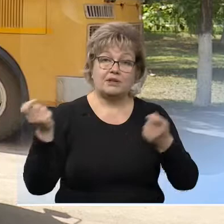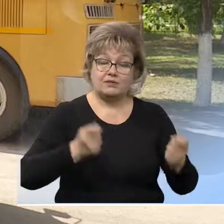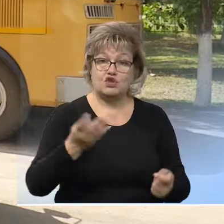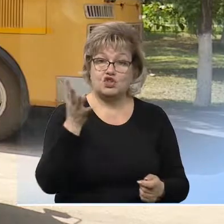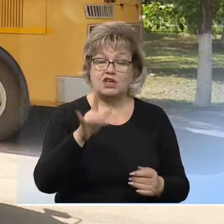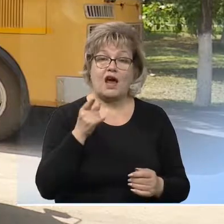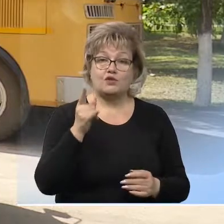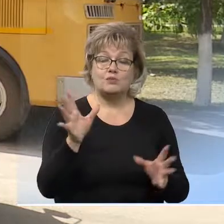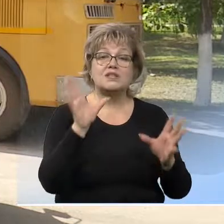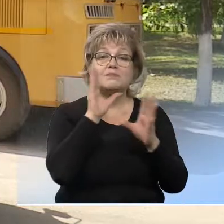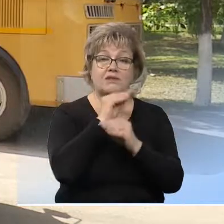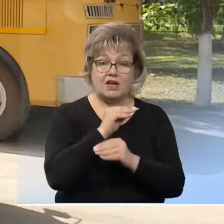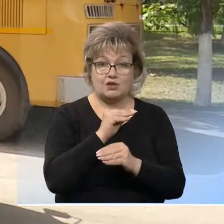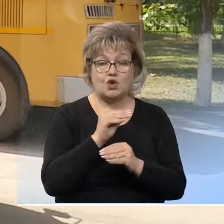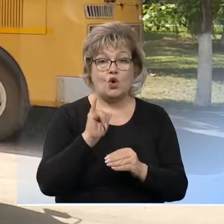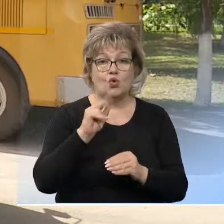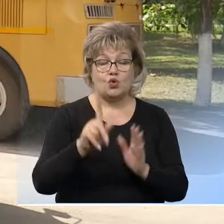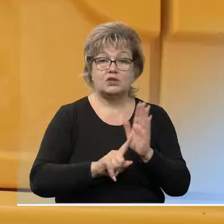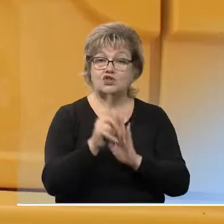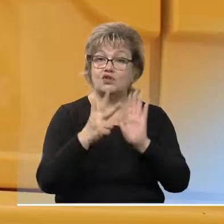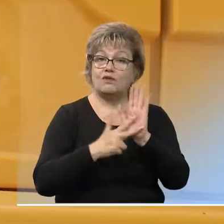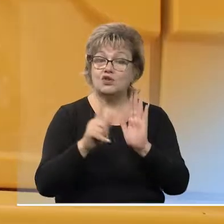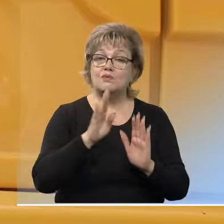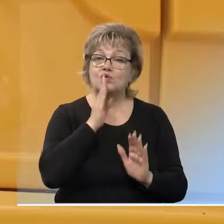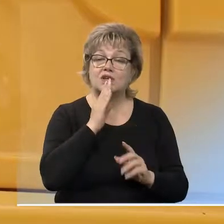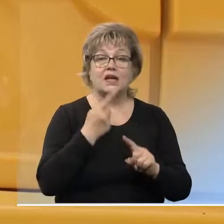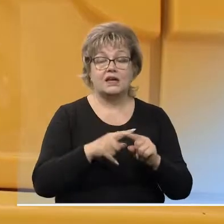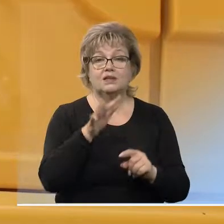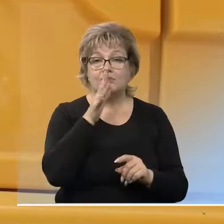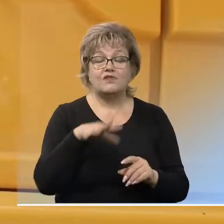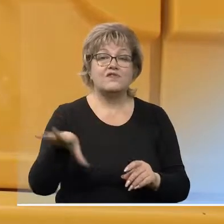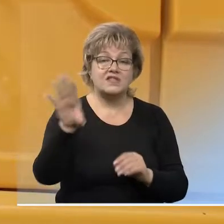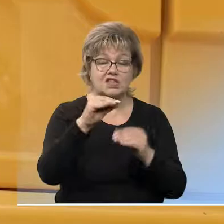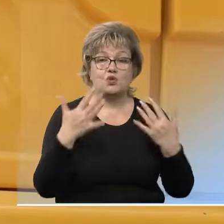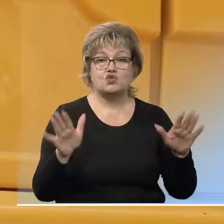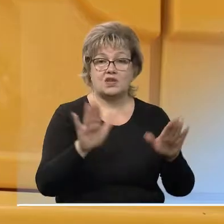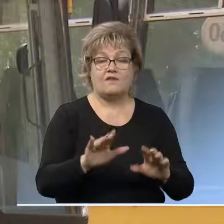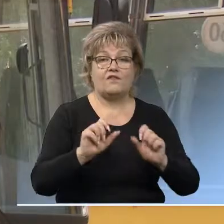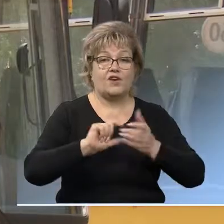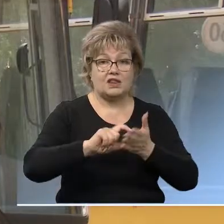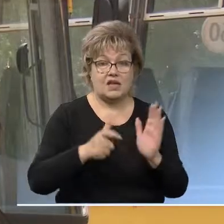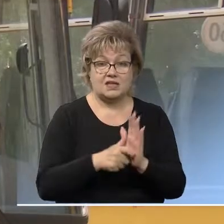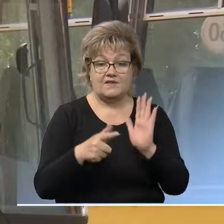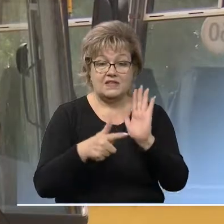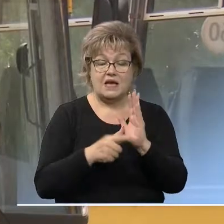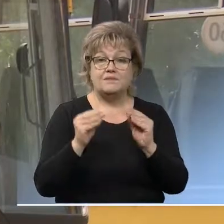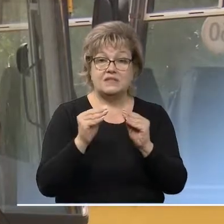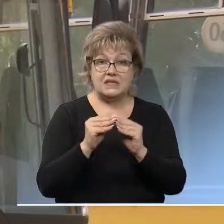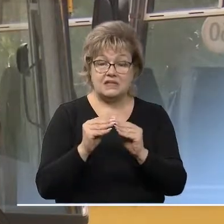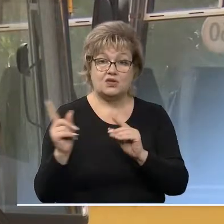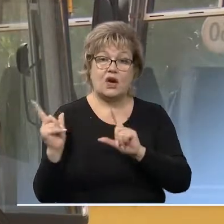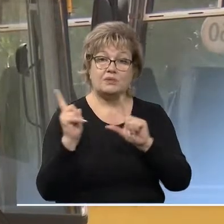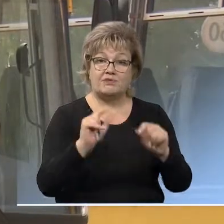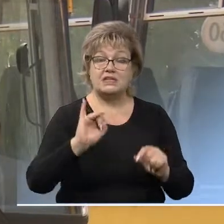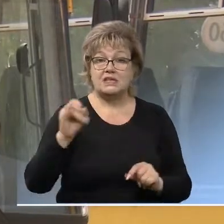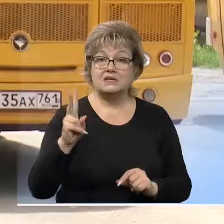подвозе. 4 автобуса справляются. Уроки начинаются в 8 утра. И к этому времени все уже в классах. В 7:10 он отправляется